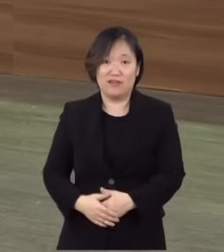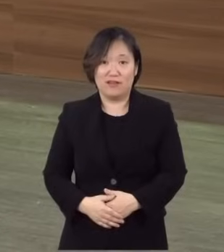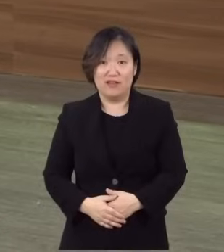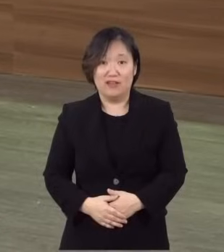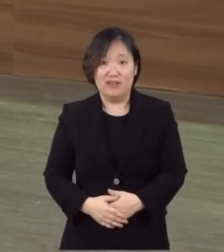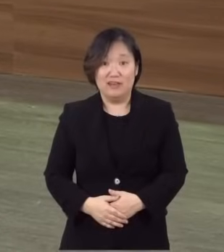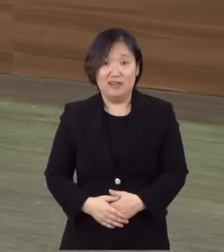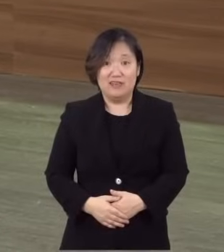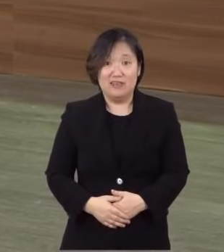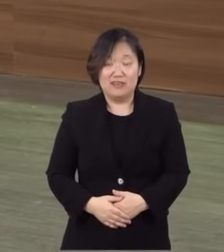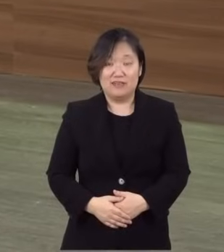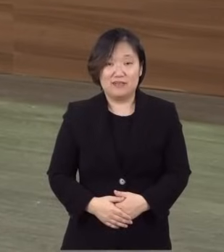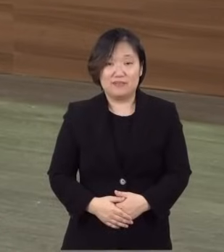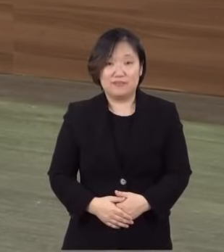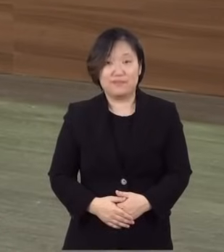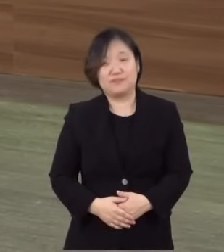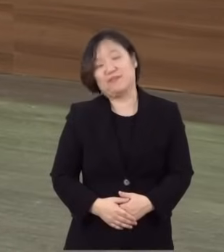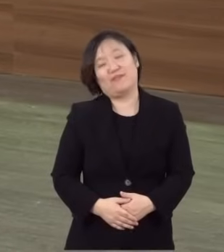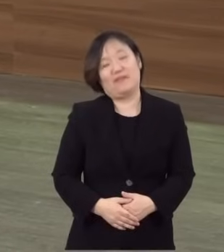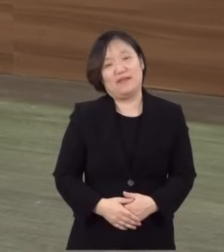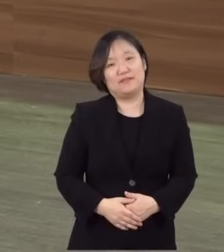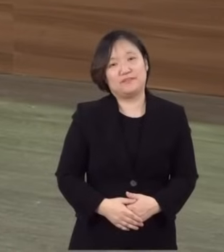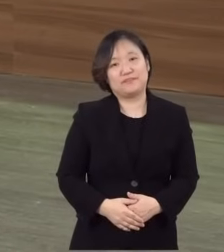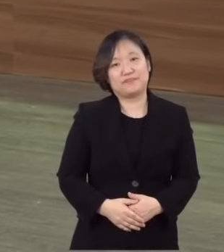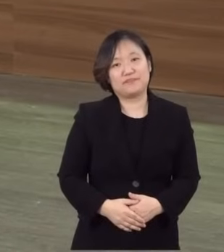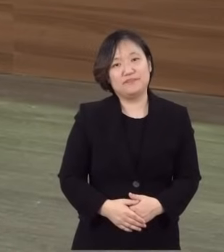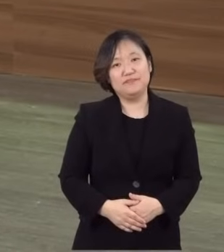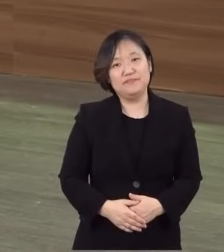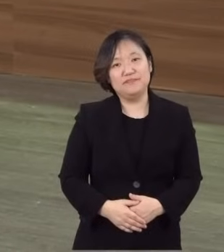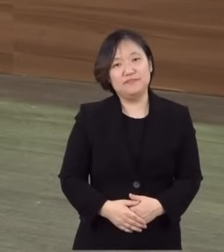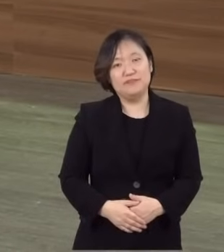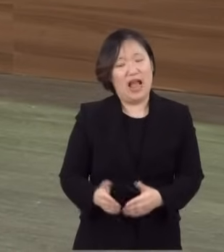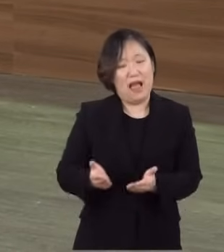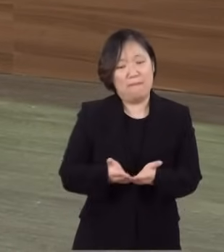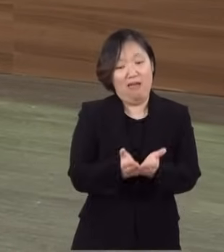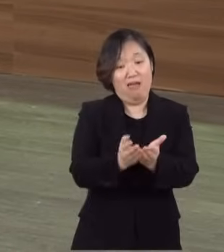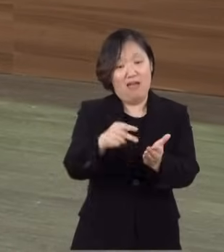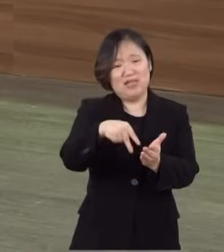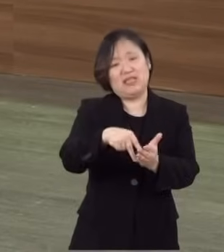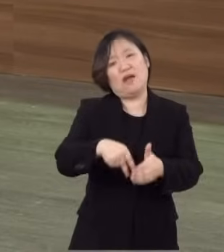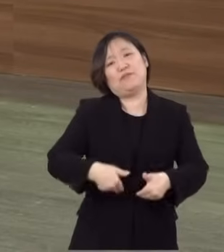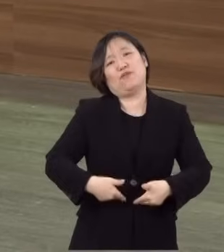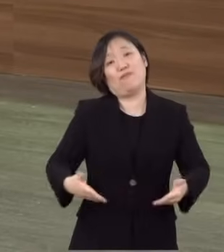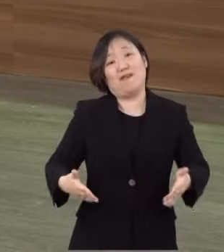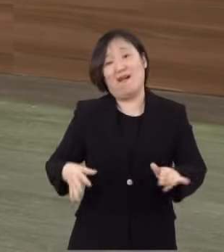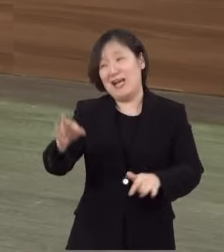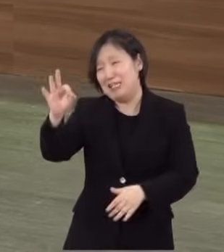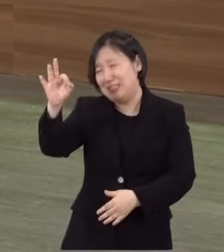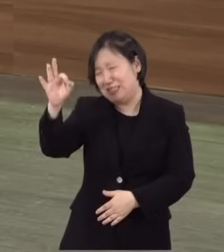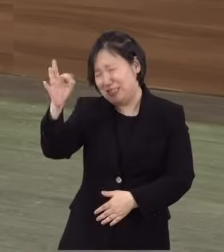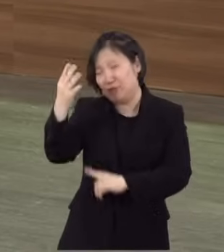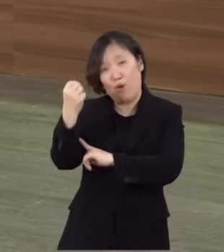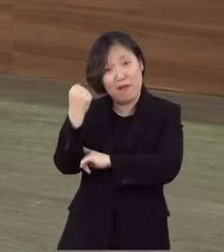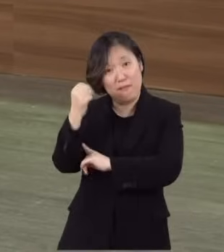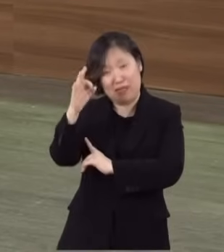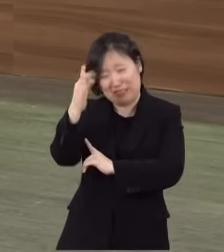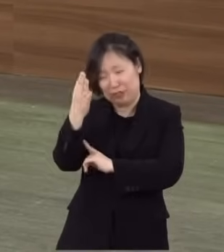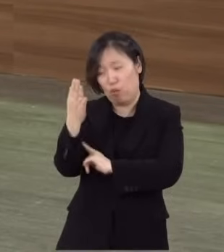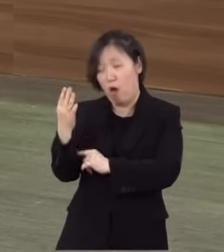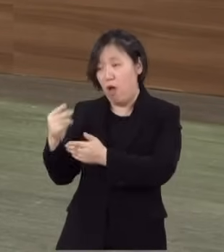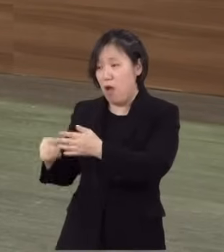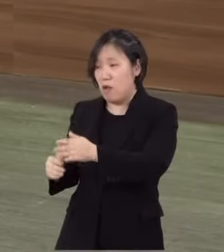건너는 중이거나 강을 건너기 위해서 준비하고 있는 수많은 신통 변화의